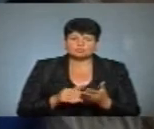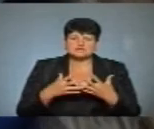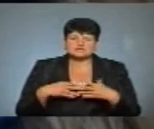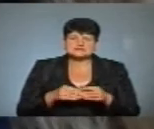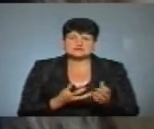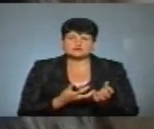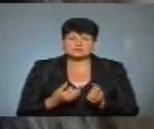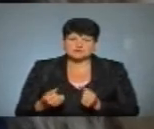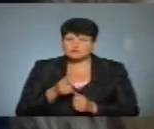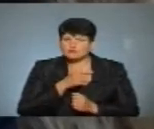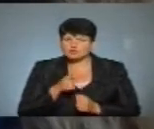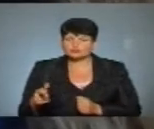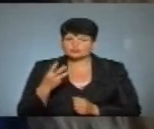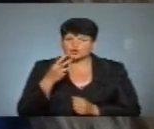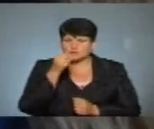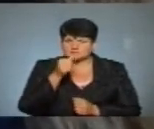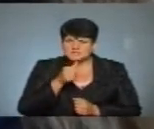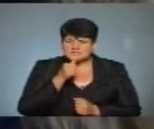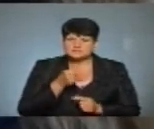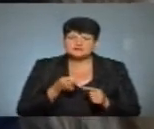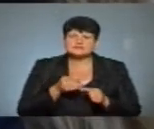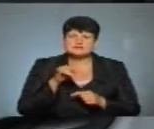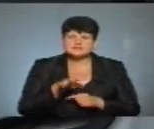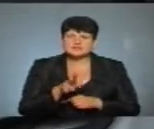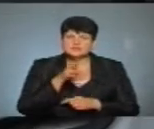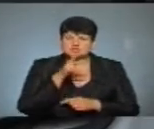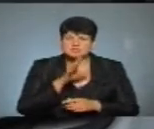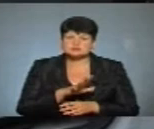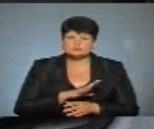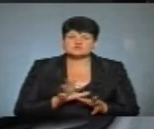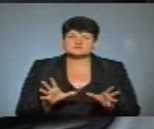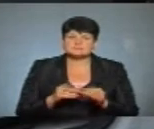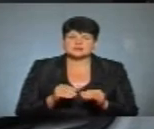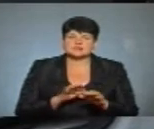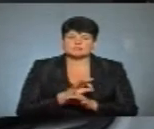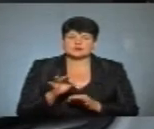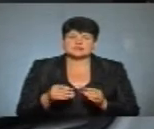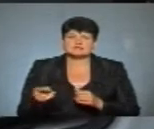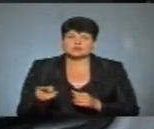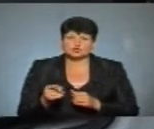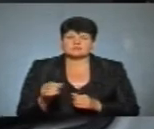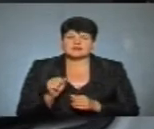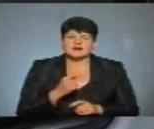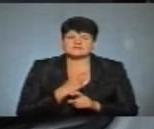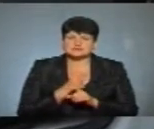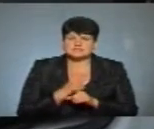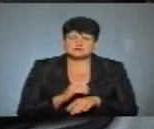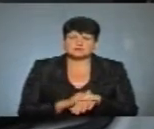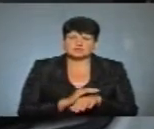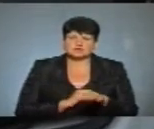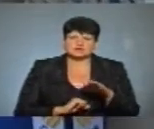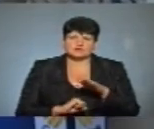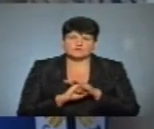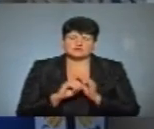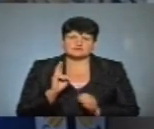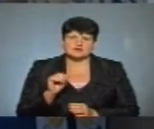отримували впродовж 3 місяців. Саме стільки часу тривав спільний проєкт Тернопільського та австрійського благодійних фондів